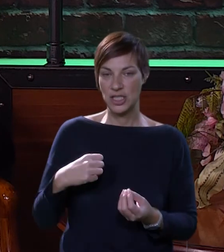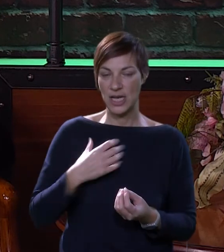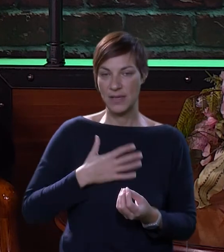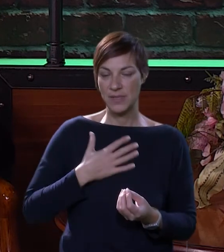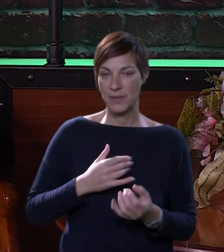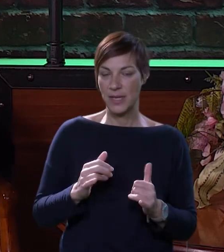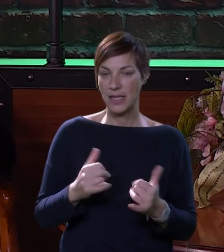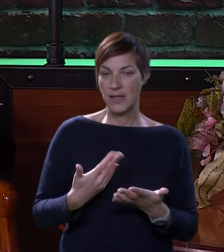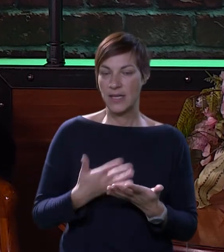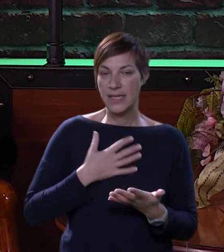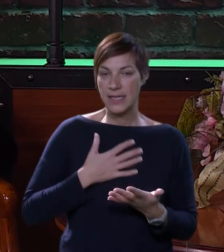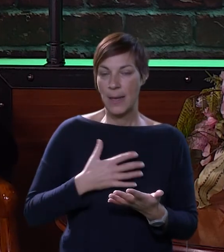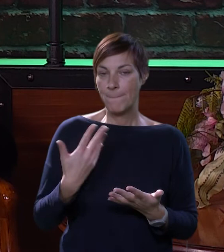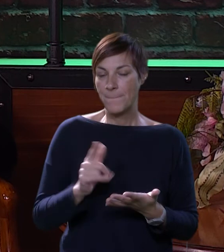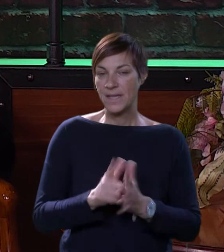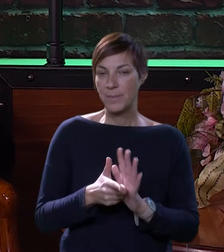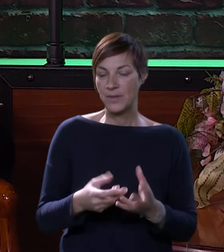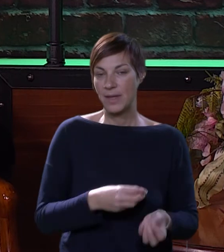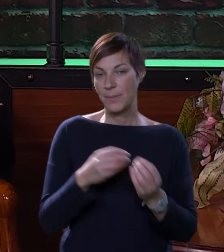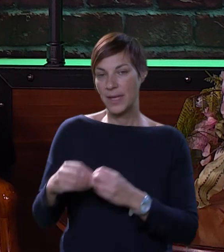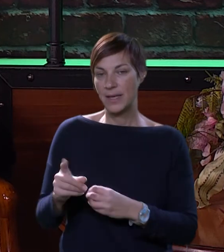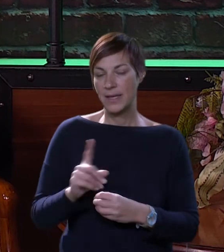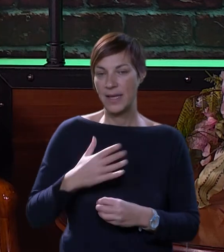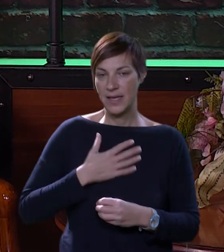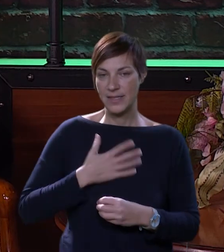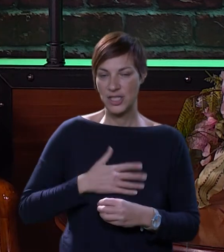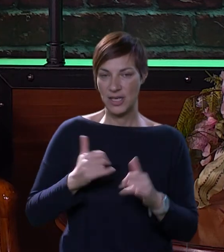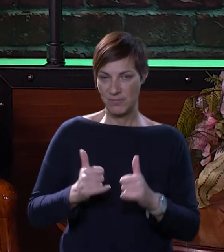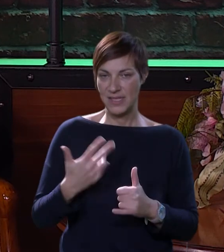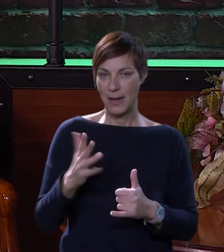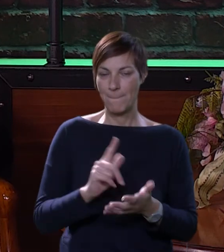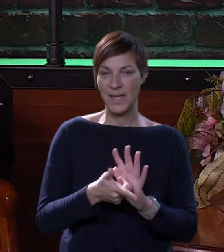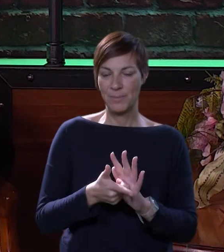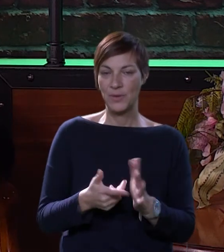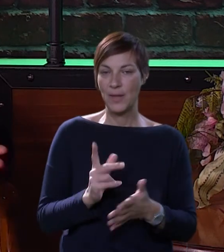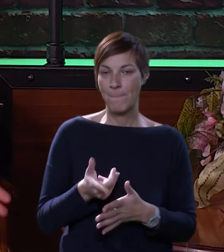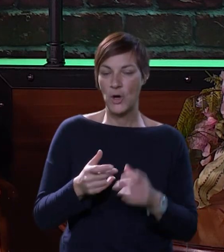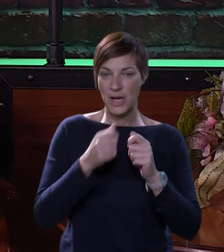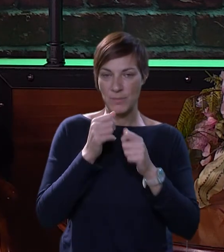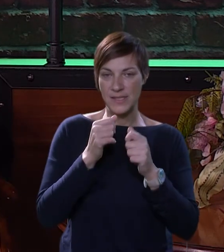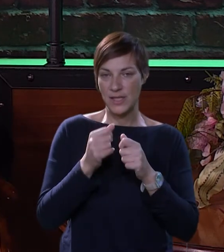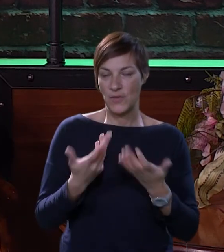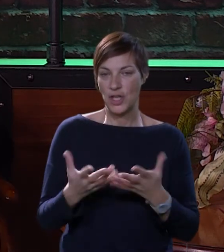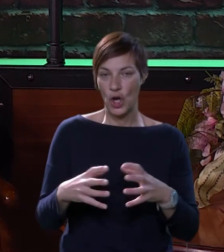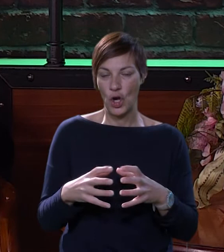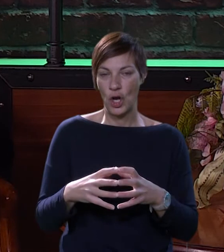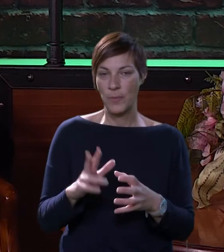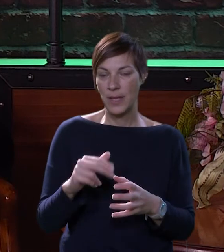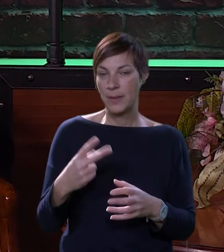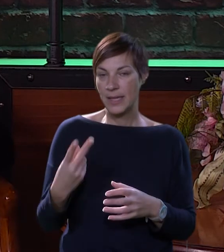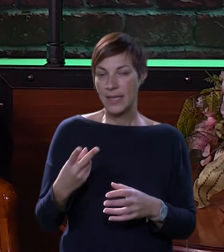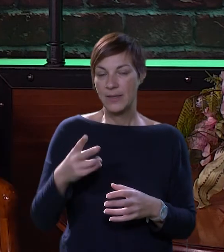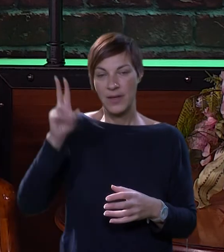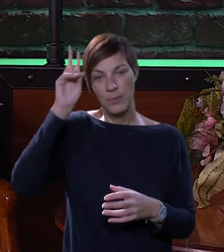sam, jel ti je okej da se on igra 5 minuta sam pa da se ti igraš? Ne, i ja se želim igrati 5 minuta. Okej, moramo se dogovoriti oko te lopte. Imate